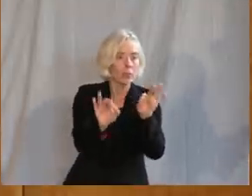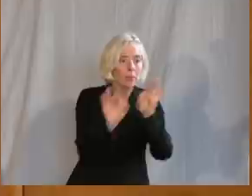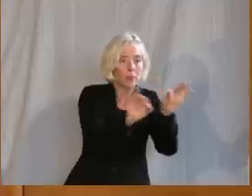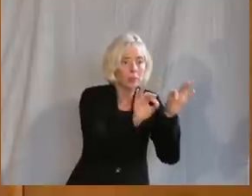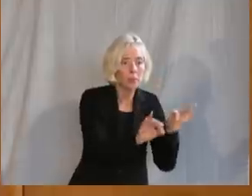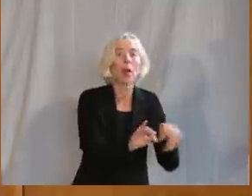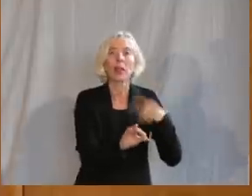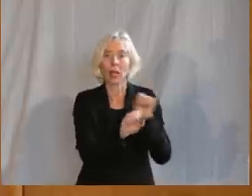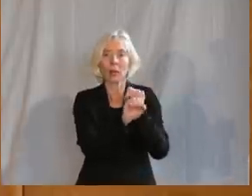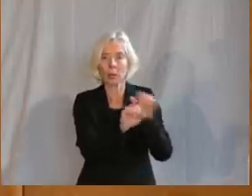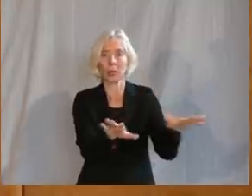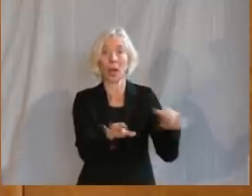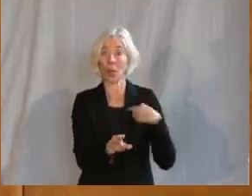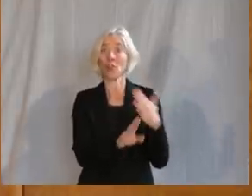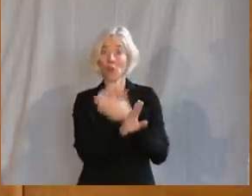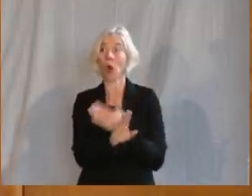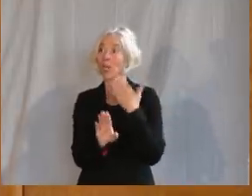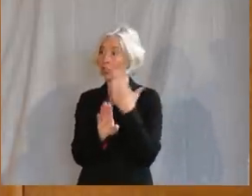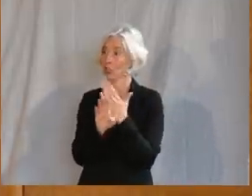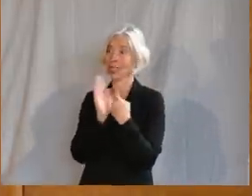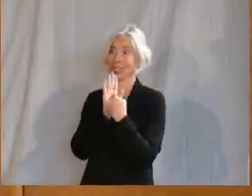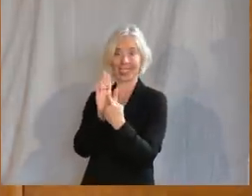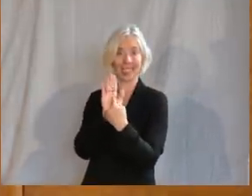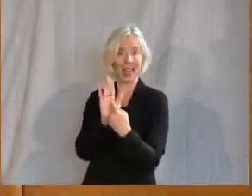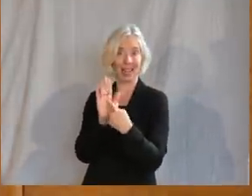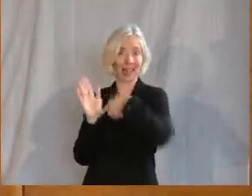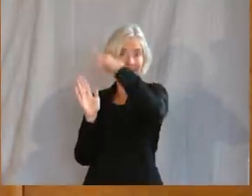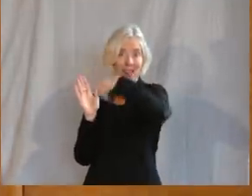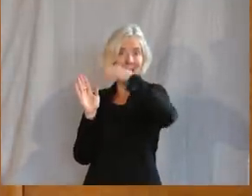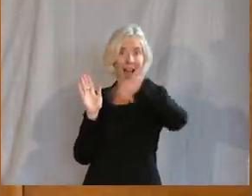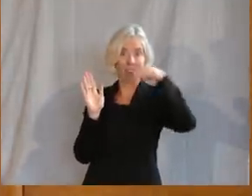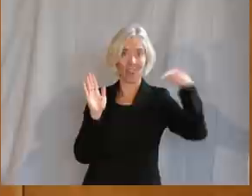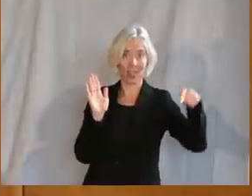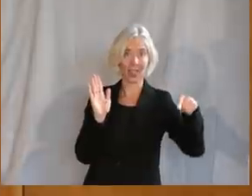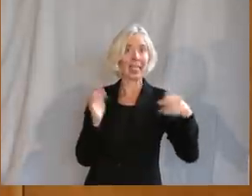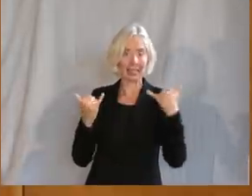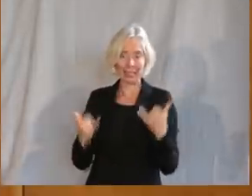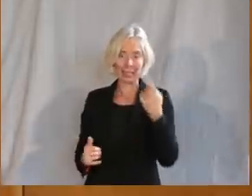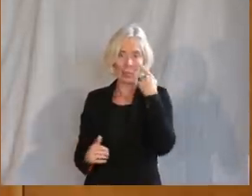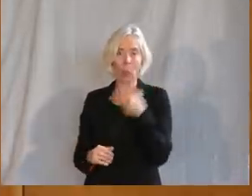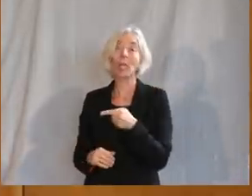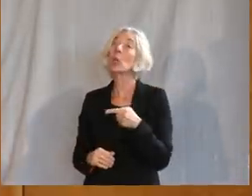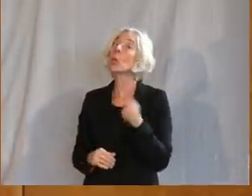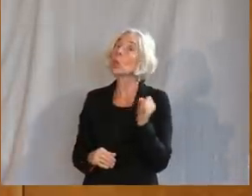stattfinden. Und ich hatte Ihnen ja vorhin die Grafik gezeigt, dass wir eben auch im Bereich der 10- bis 20-Jährigen doch durchaus